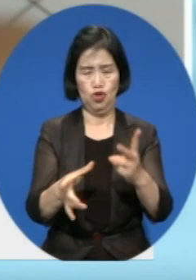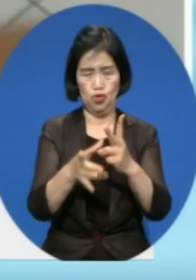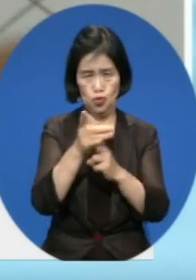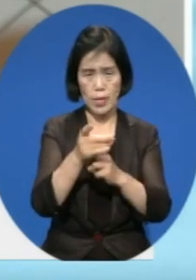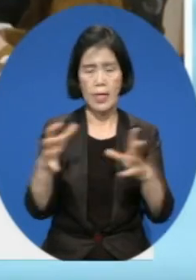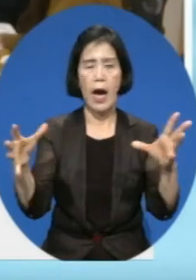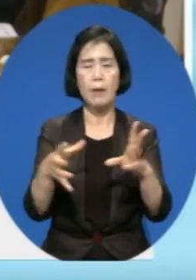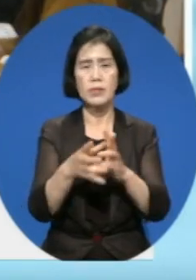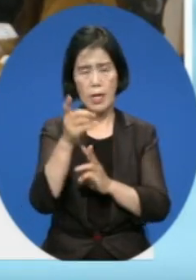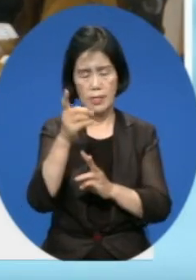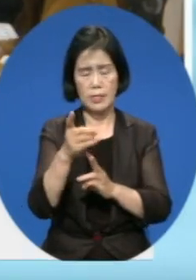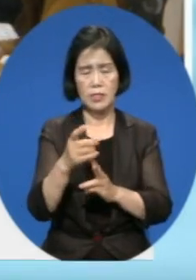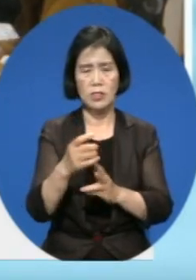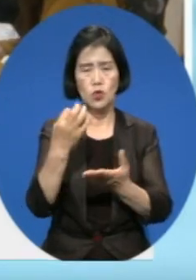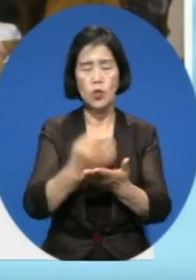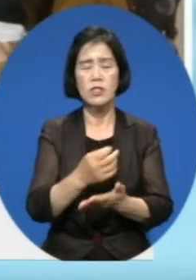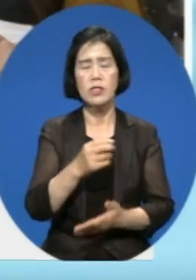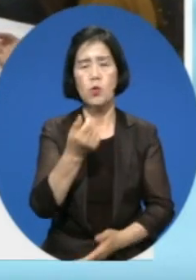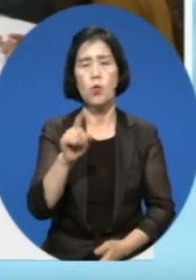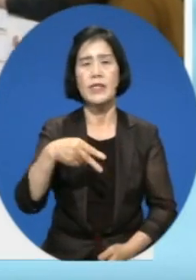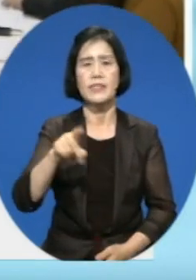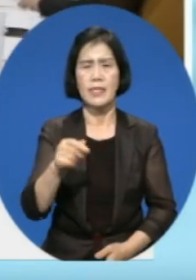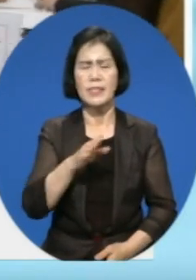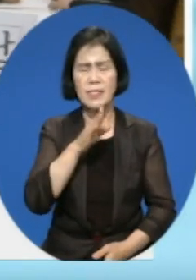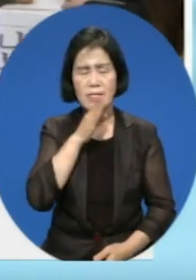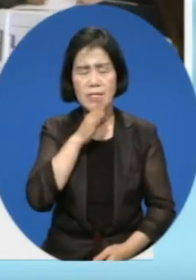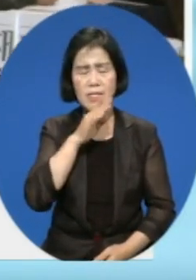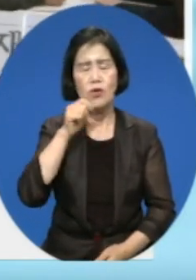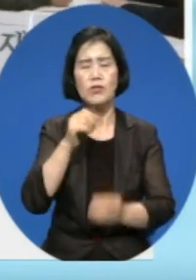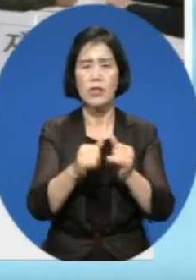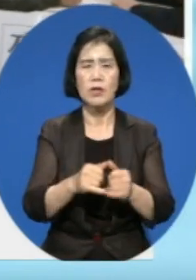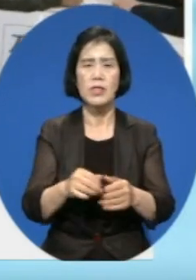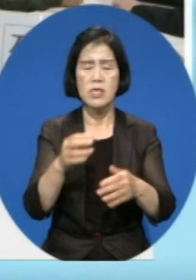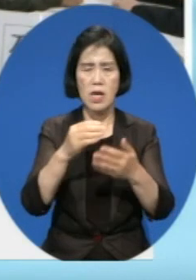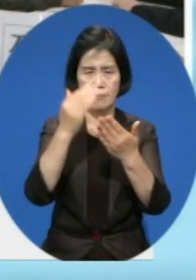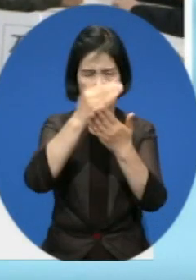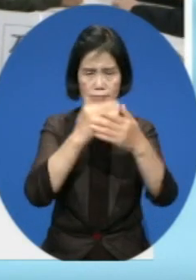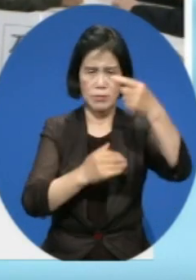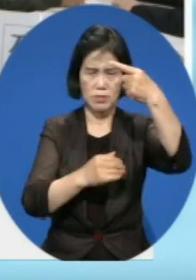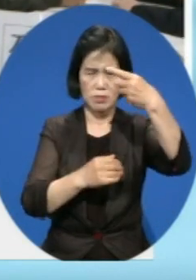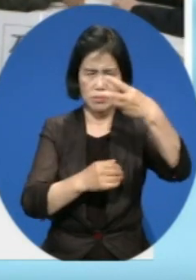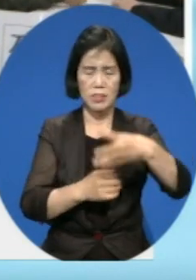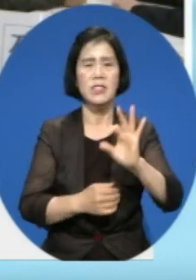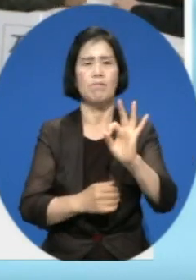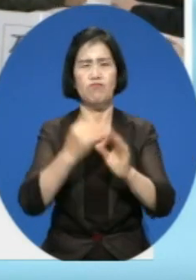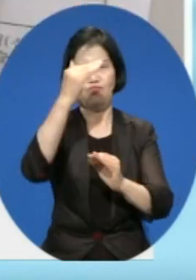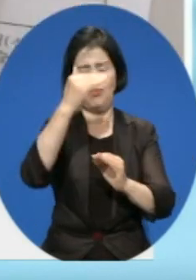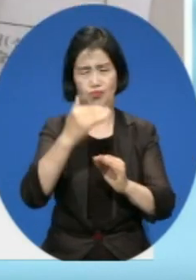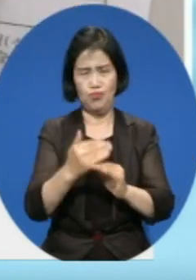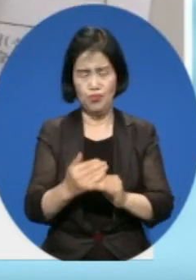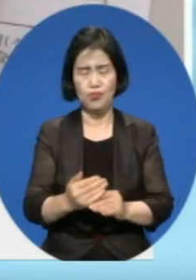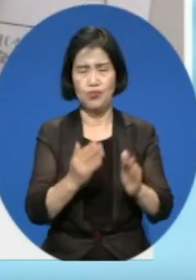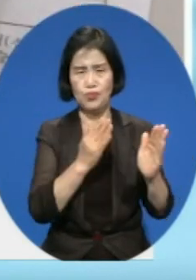갖다가 합산해서 우리 사회의 어떤 진짜 어떤 계층 가령 뭐 몇 분, 10분이면 10분이 별로 이렇게 차곡차곡 나가는 이런